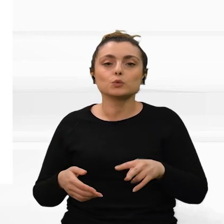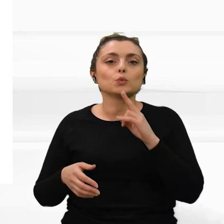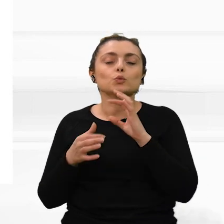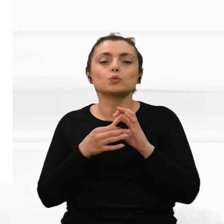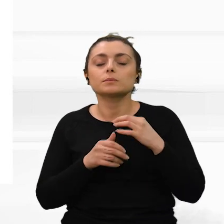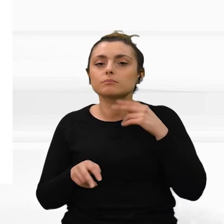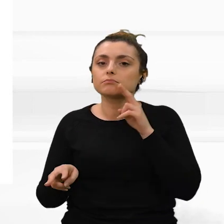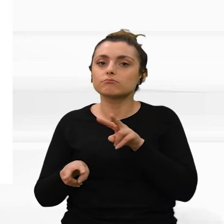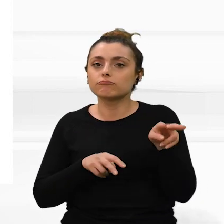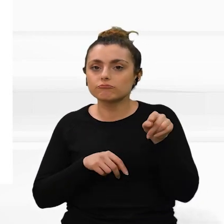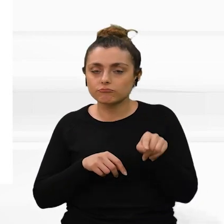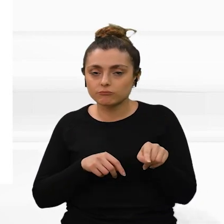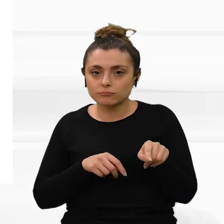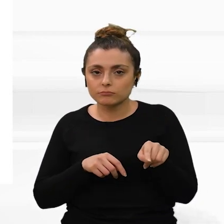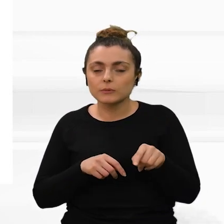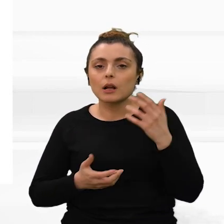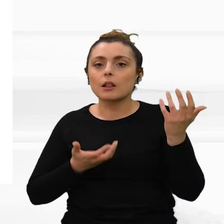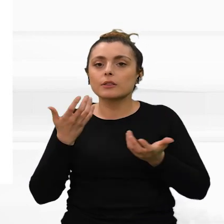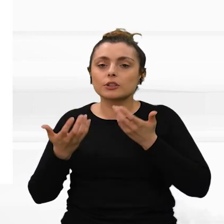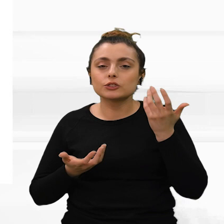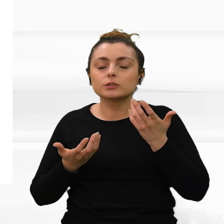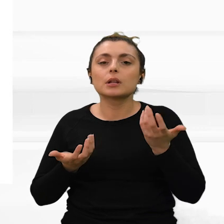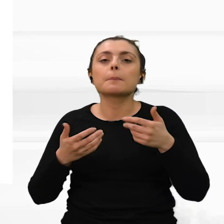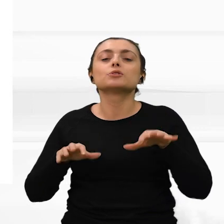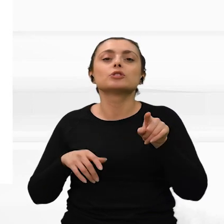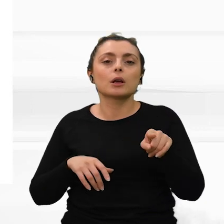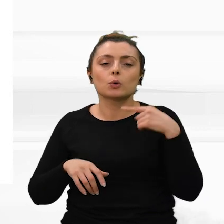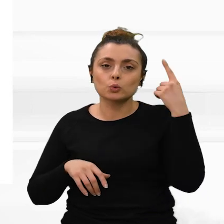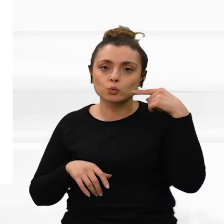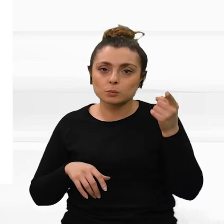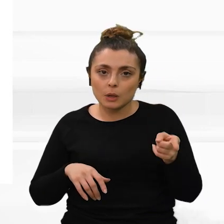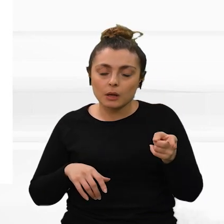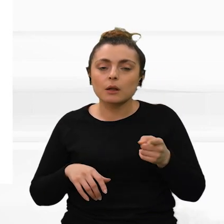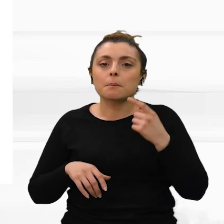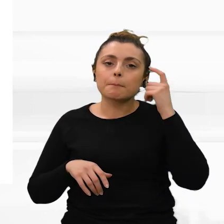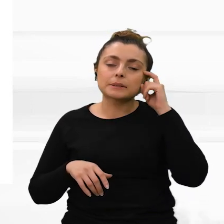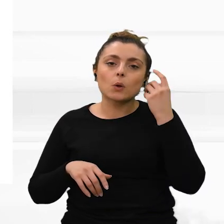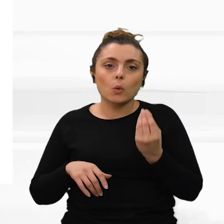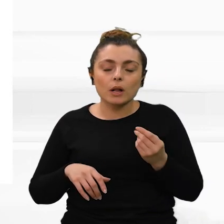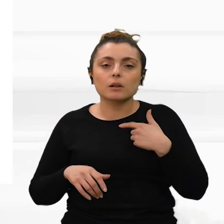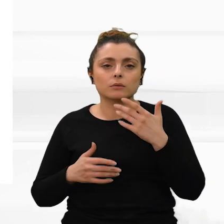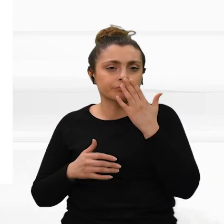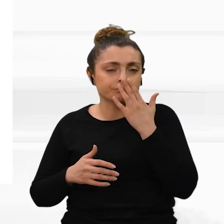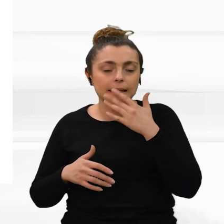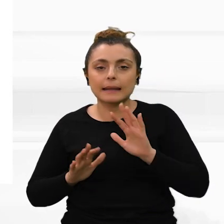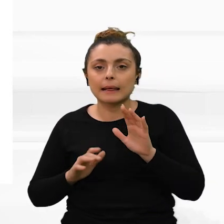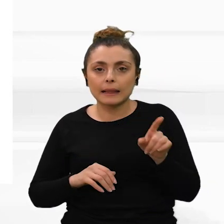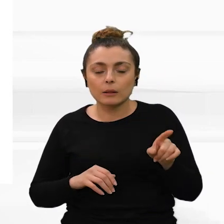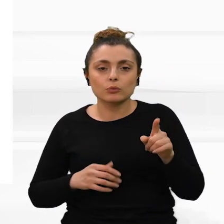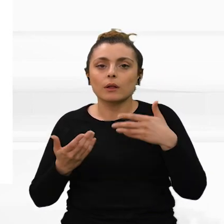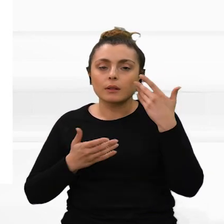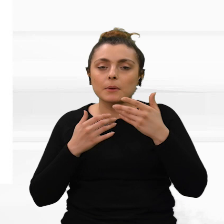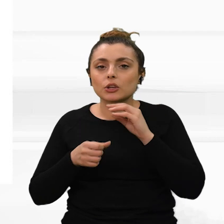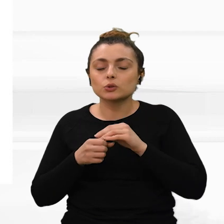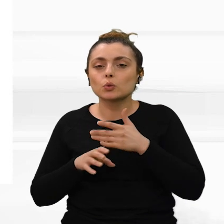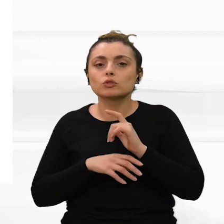son cümlesine baktığımız zaman ateşin yakmaya bileceğini düşünmek mantıksal olarak çelişkili değildir